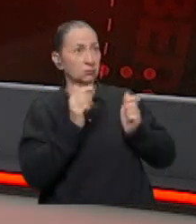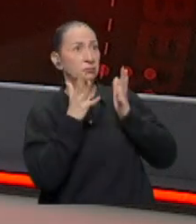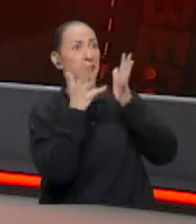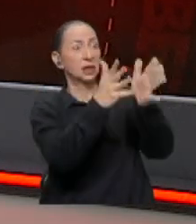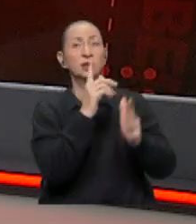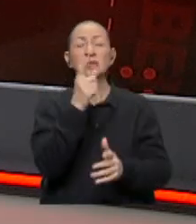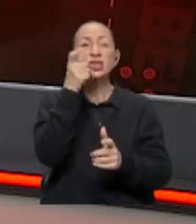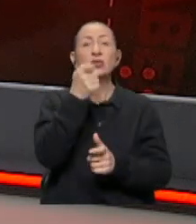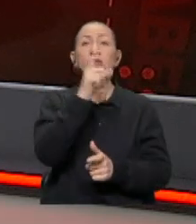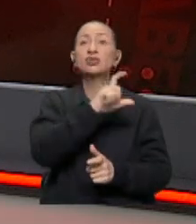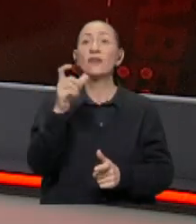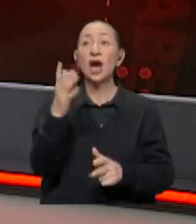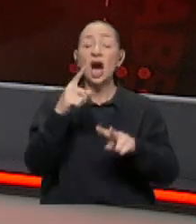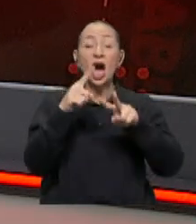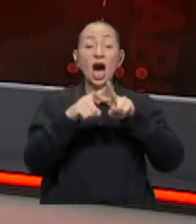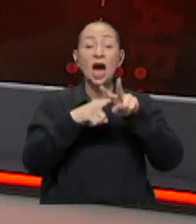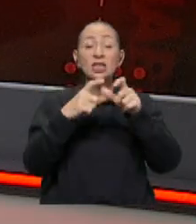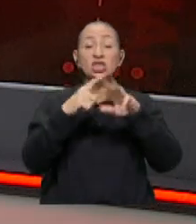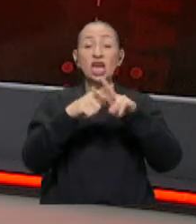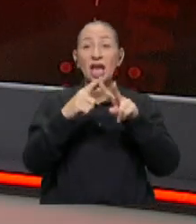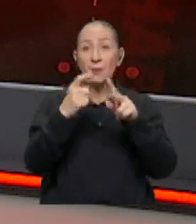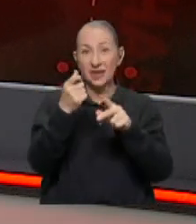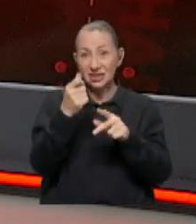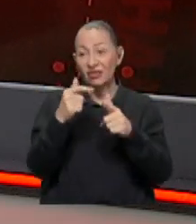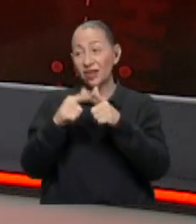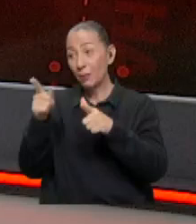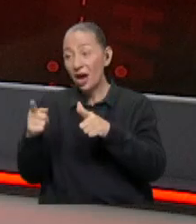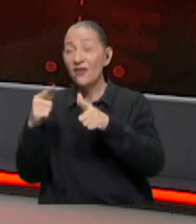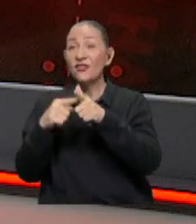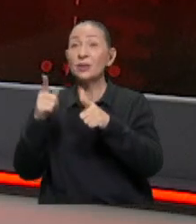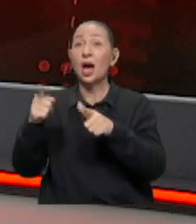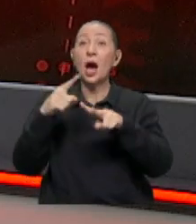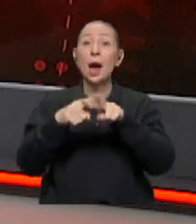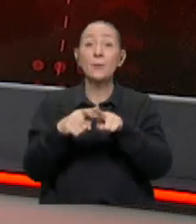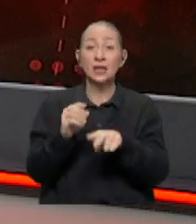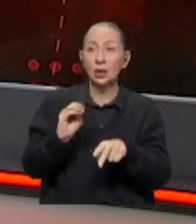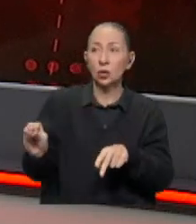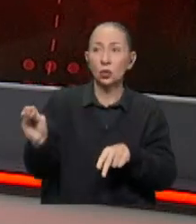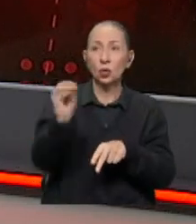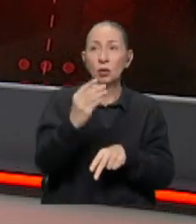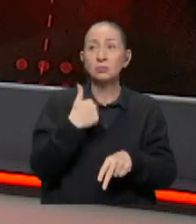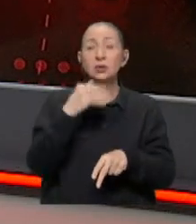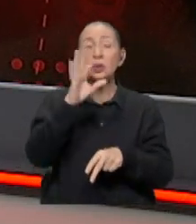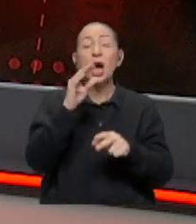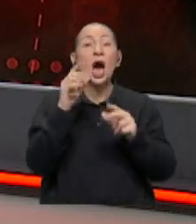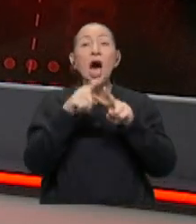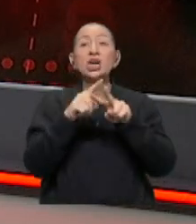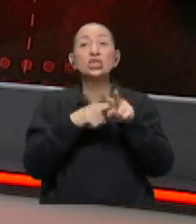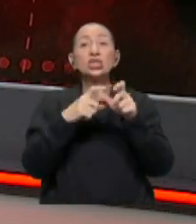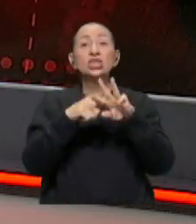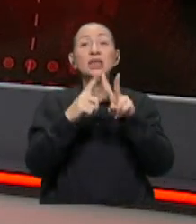bir yanıt verdi. Ayşe'nin parası Fatma'ya, Fatma'nın parası Ahmet'e gidiyor dedi. Biz de sorduk, Ayşe'nin suçu